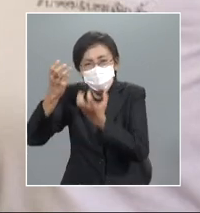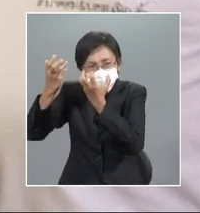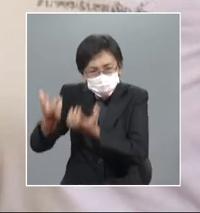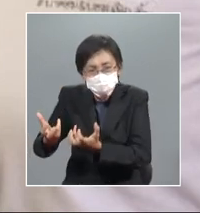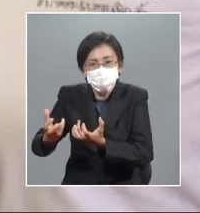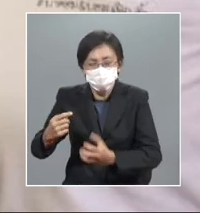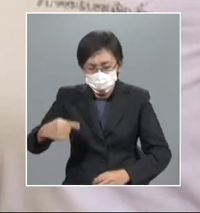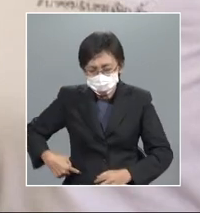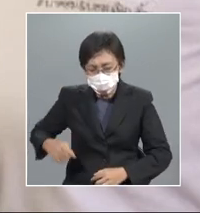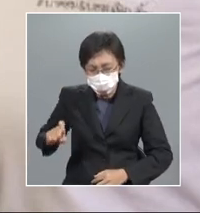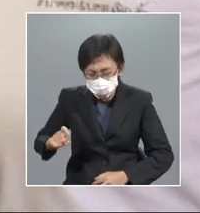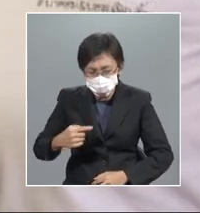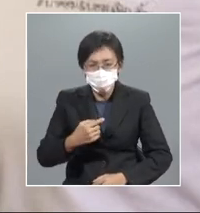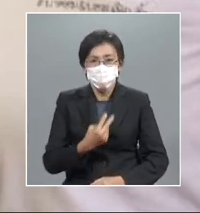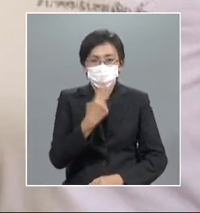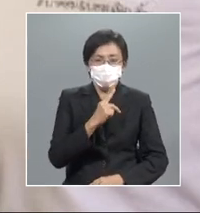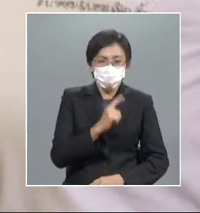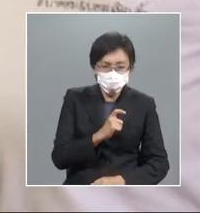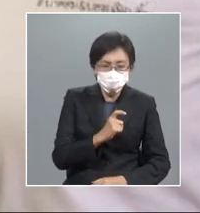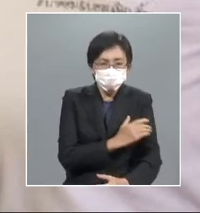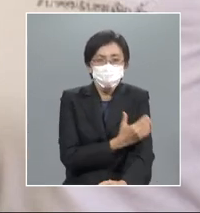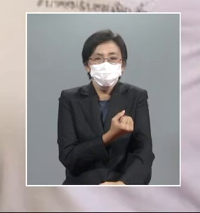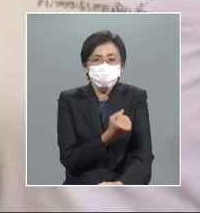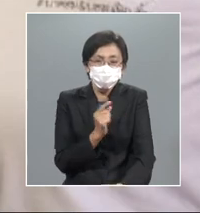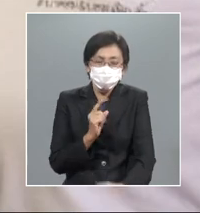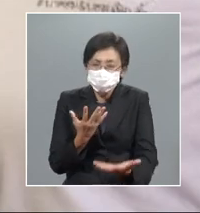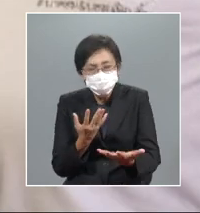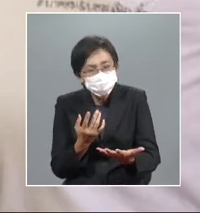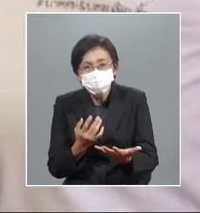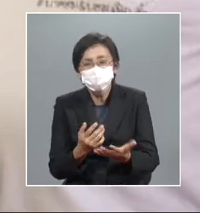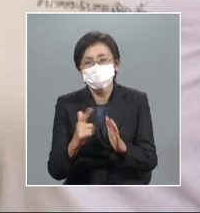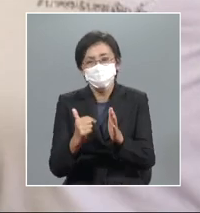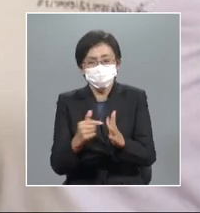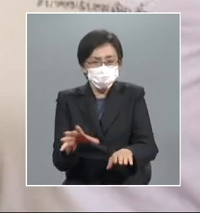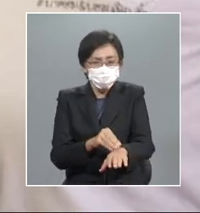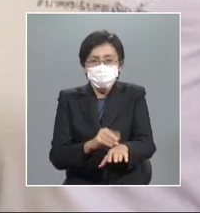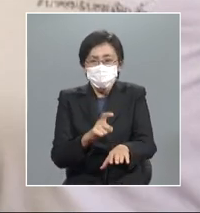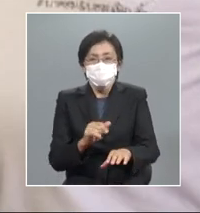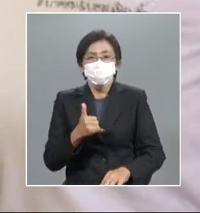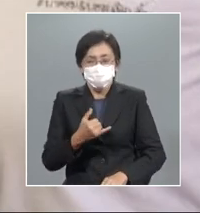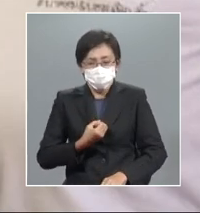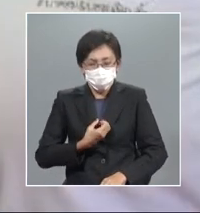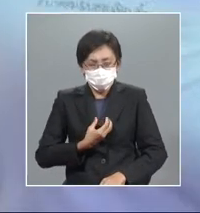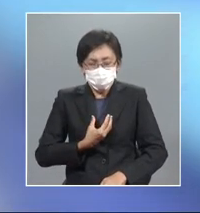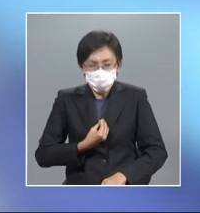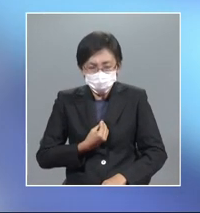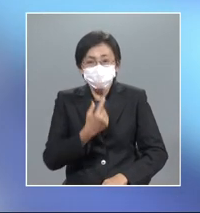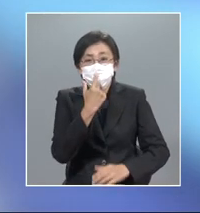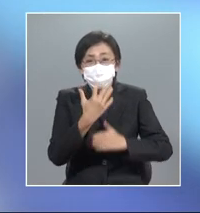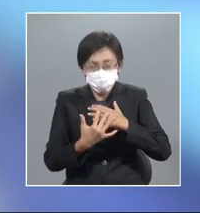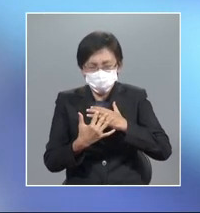ยั๊วะหลายอย่างล้มเหลวนะครับที่ประจรความดันไม่ตอบสนองต่ออย่าเสี่ยงมากอยู่ใจนั้นหยุดเต้นนะครับและเกร็ดเลือดนั้นก็ต่ำ